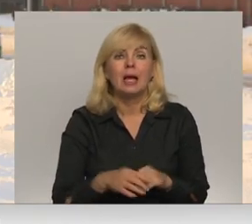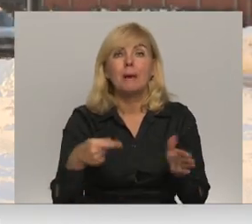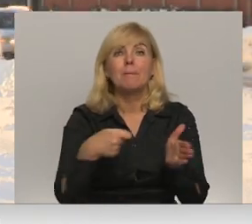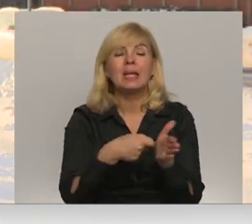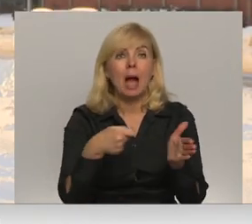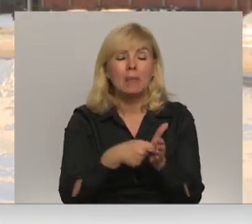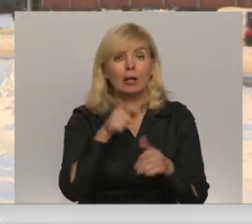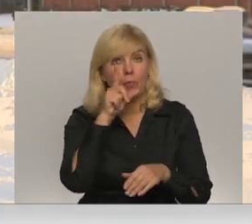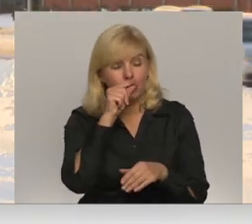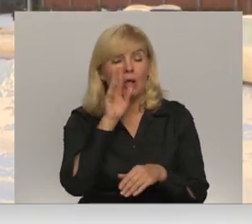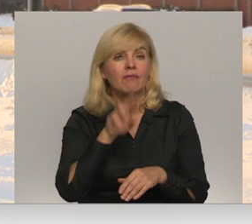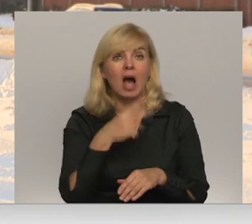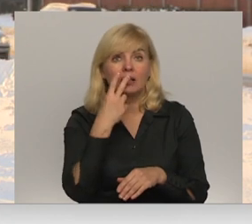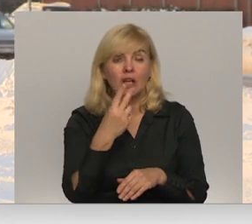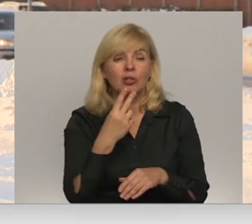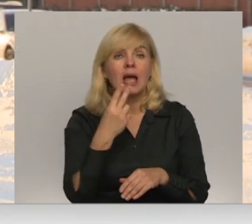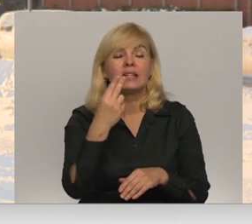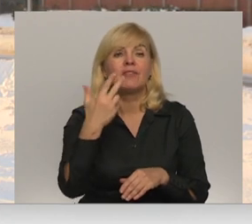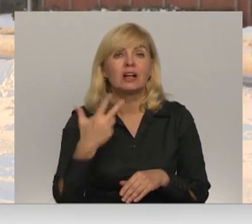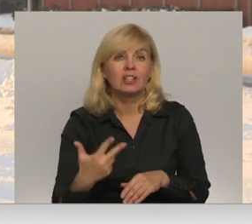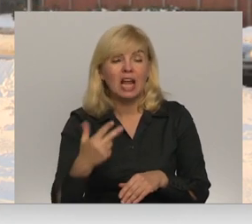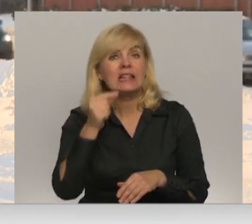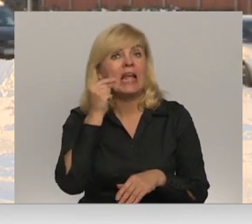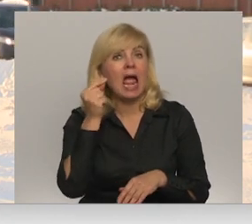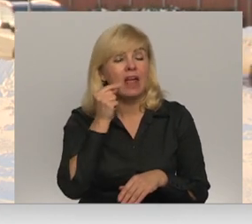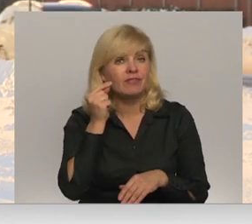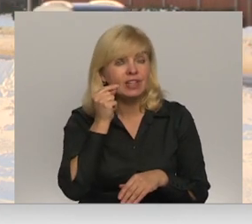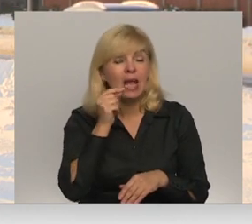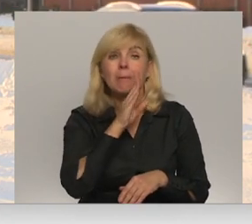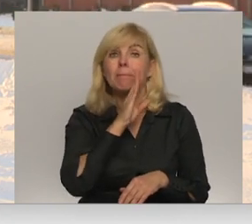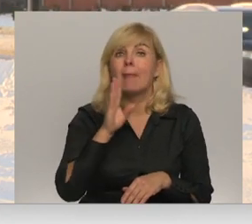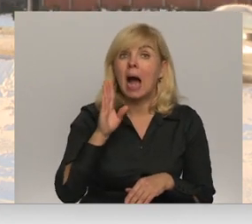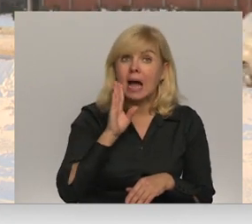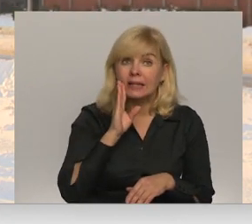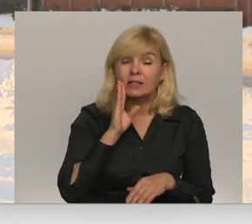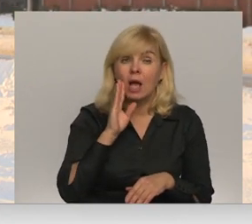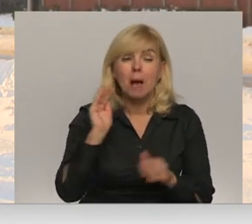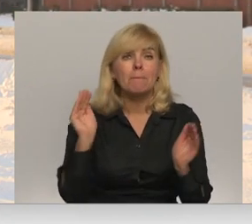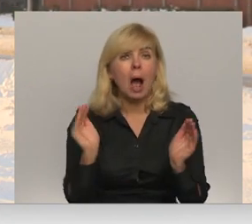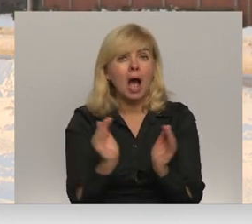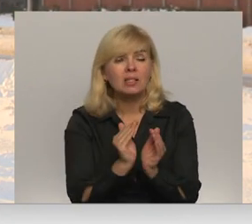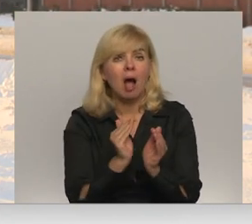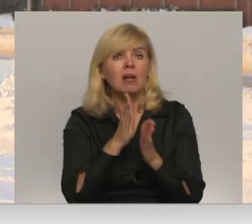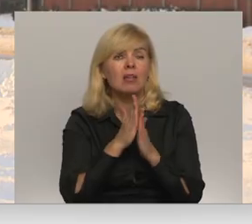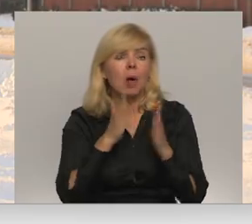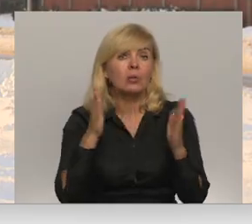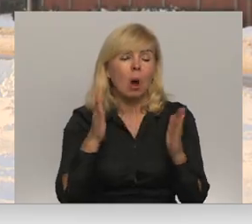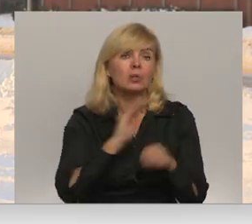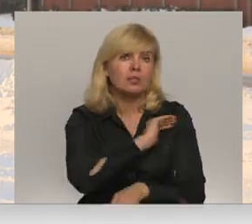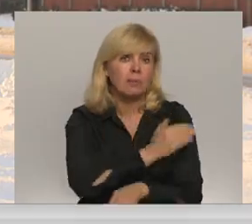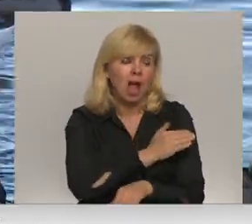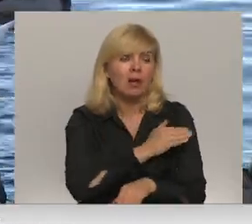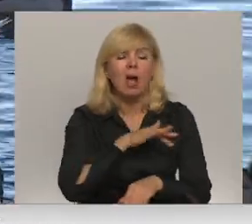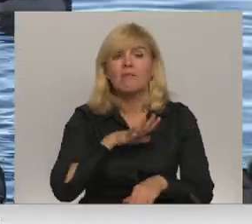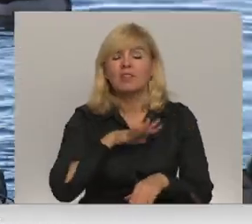Piebarojot putnus, tad var redzēt, ka divas trešdaļas ir teviņi. Un attiecīgi matītes, kuras ir mazāks, kur nav varbūt tik daudz spēka, viņi netiek pie